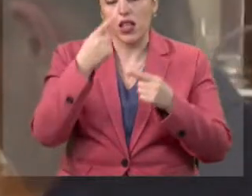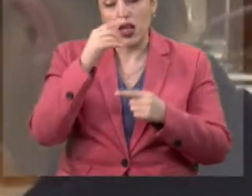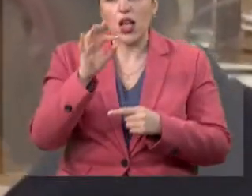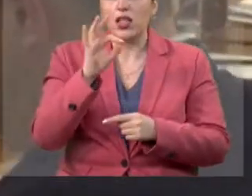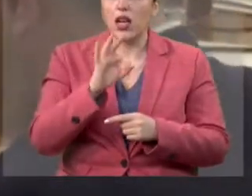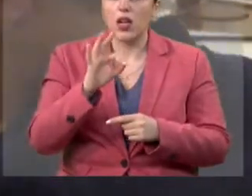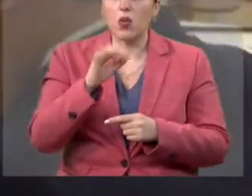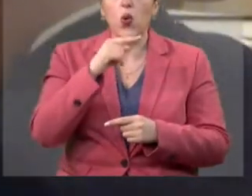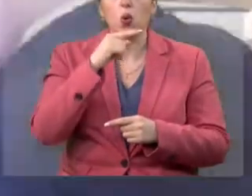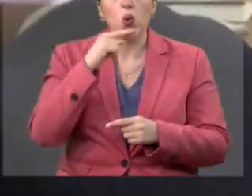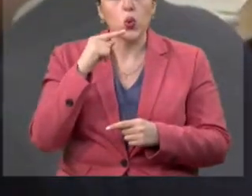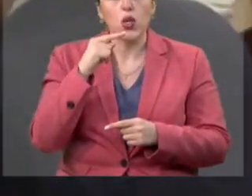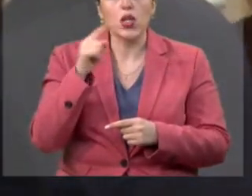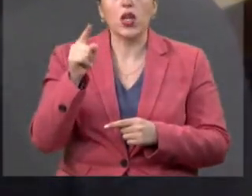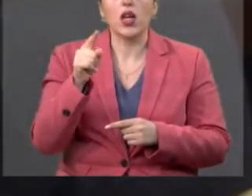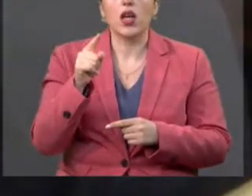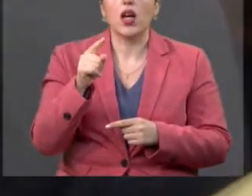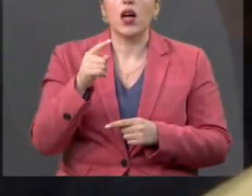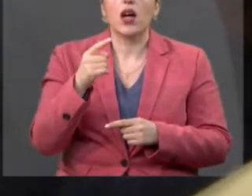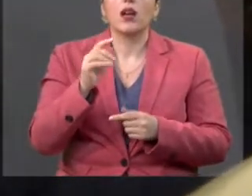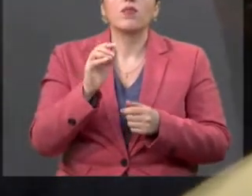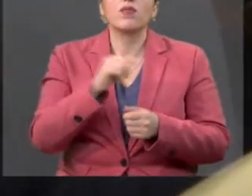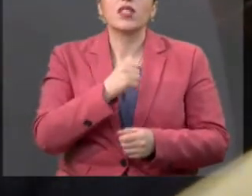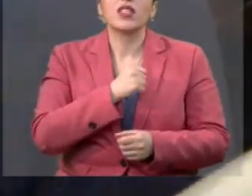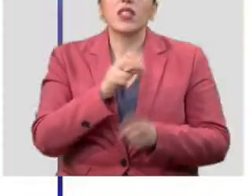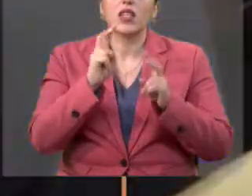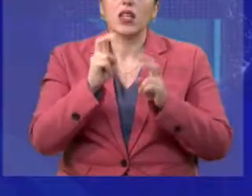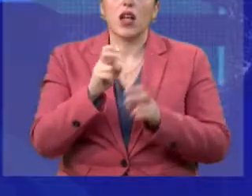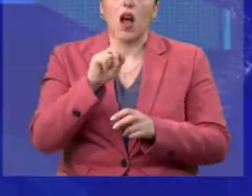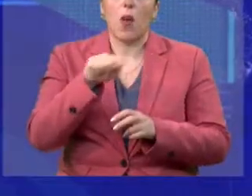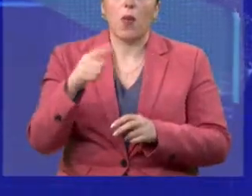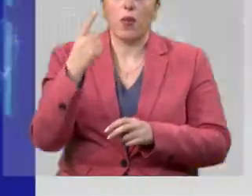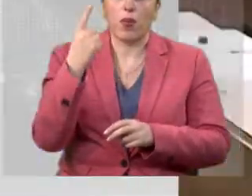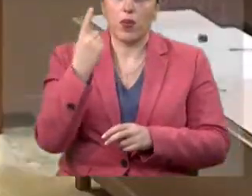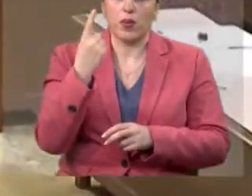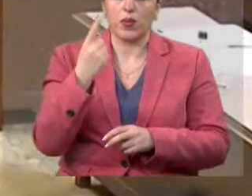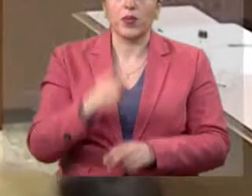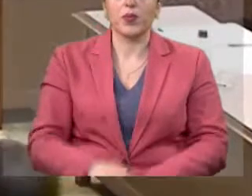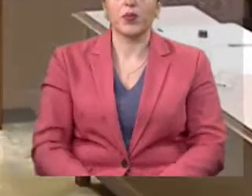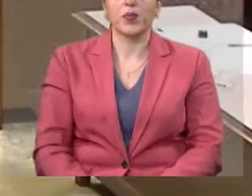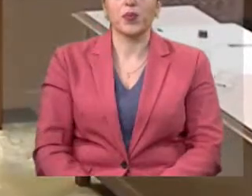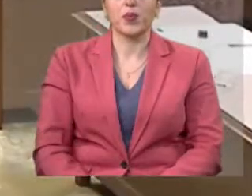համար Ռուսաստանը զենքի թիվ 1 մատակարարն է։